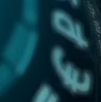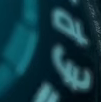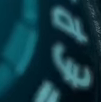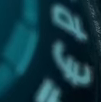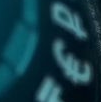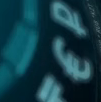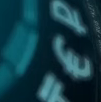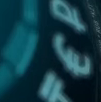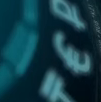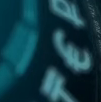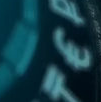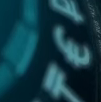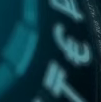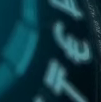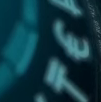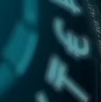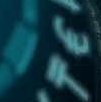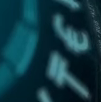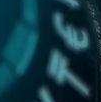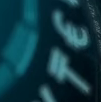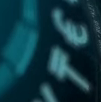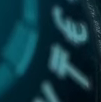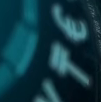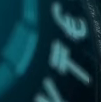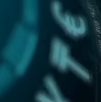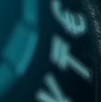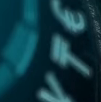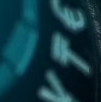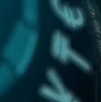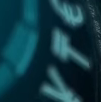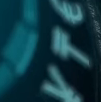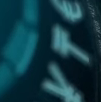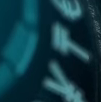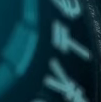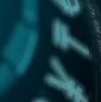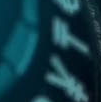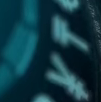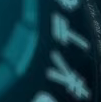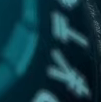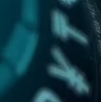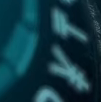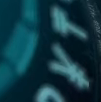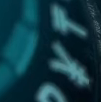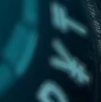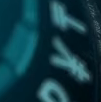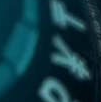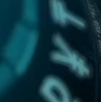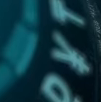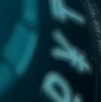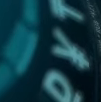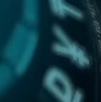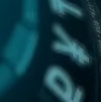Ресей рублі 6 теңге 15 тиын. Қытай юані 54 теңге 45 тиын.